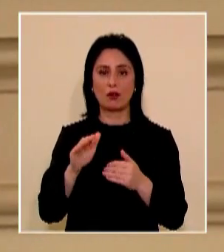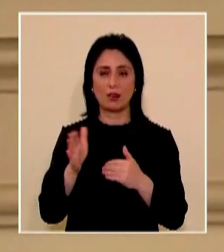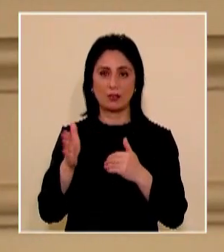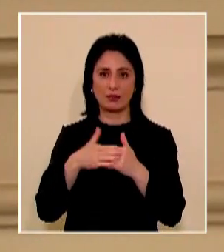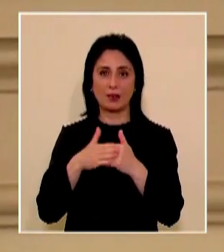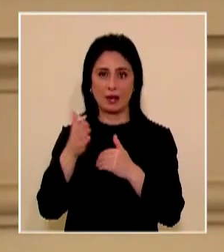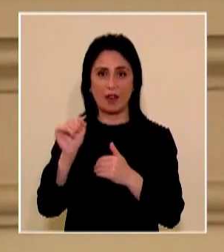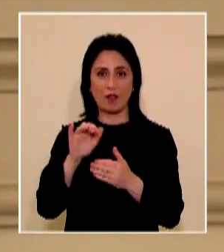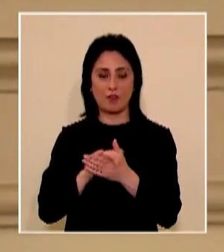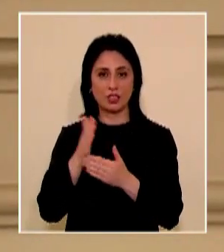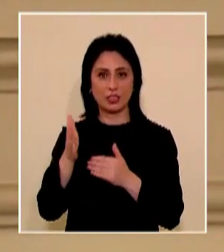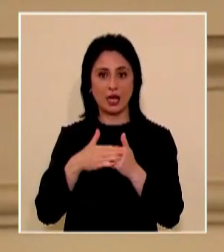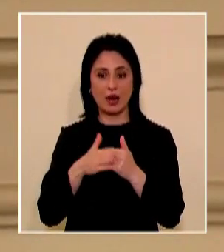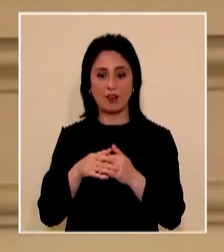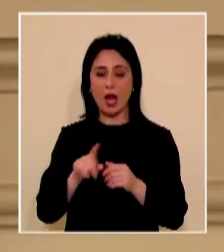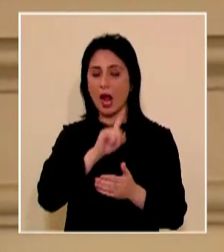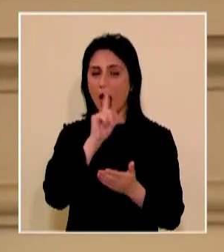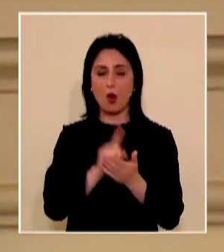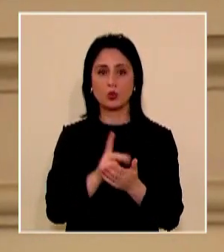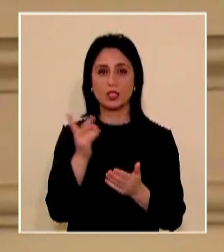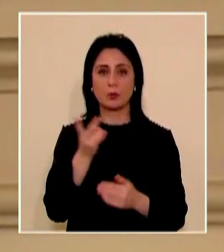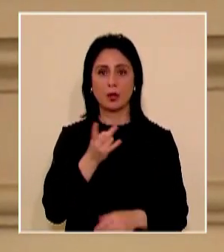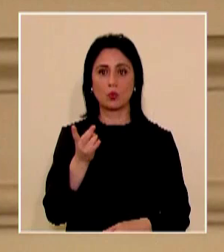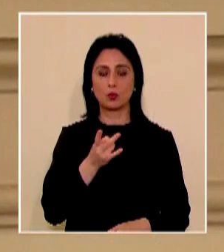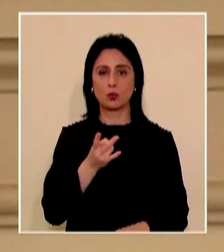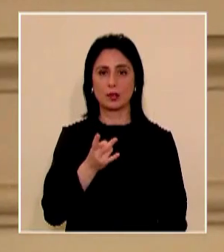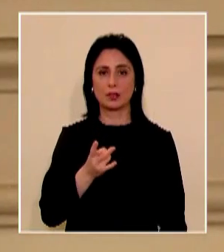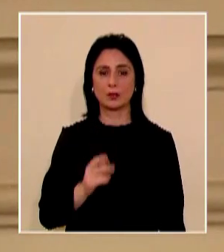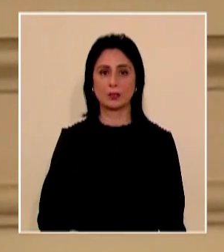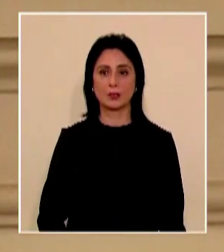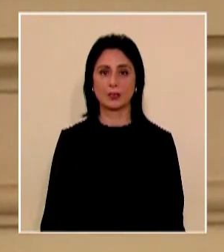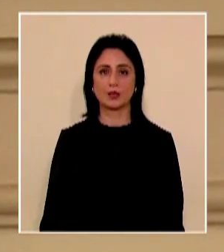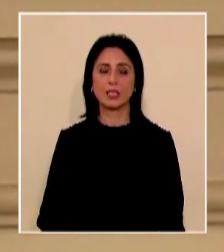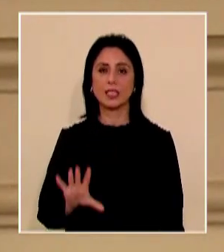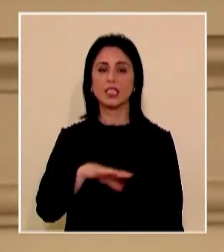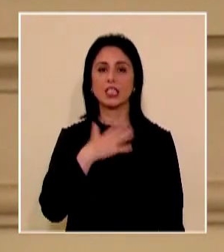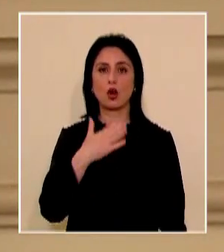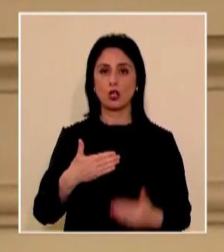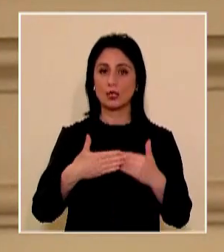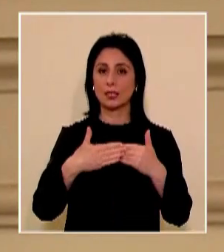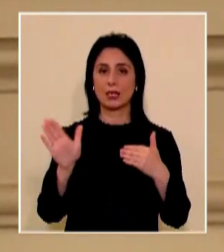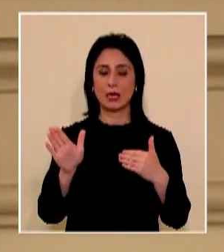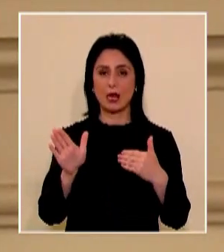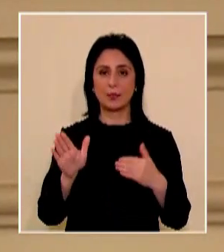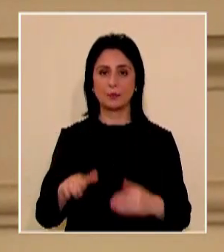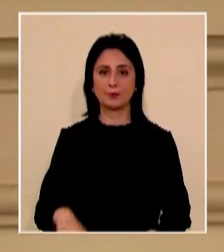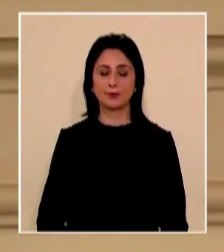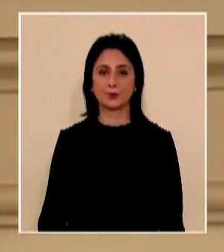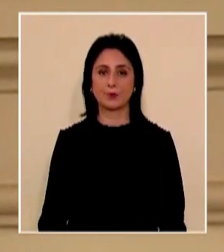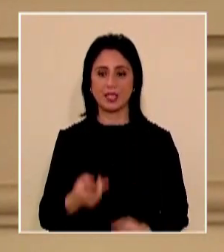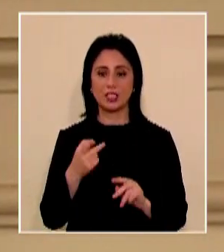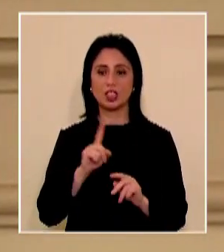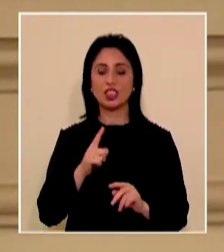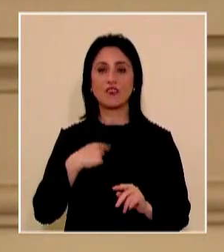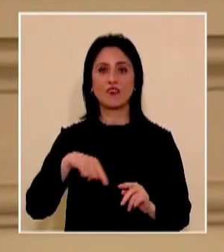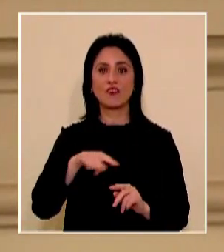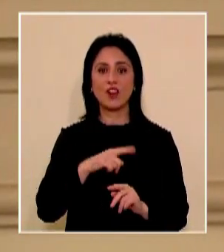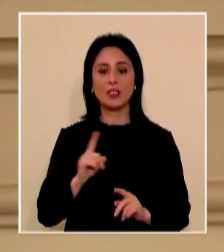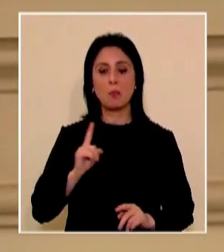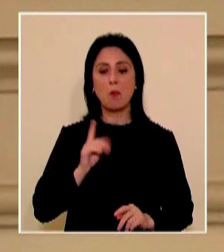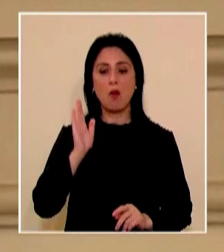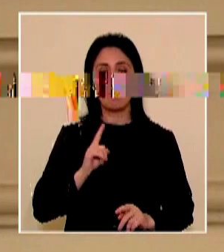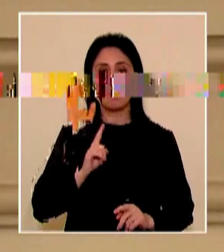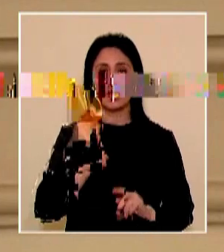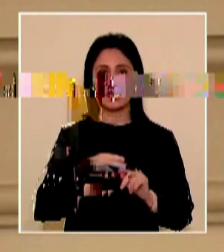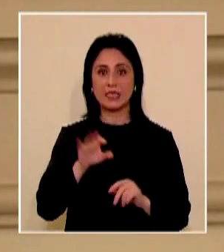wyraźnie pozostawały otwarte. Bo to jest niezwykle ważna perspektywa, jeżeli oczekujemy tego, że będą